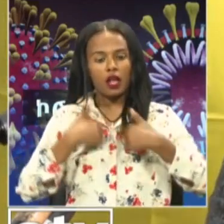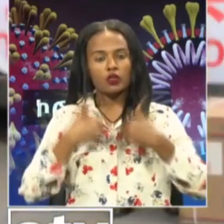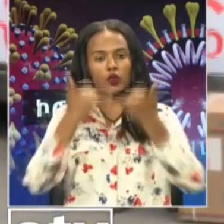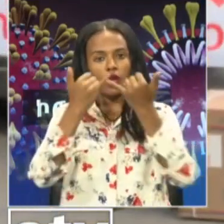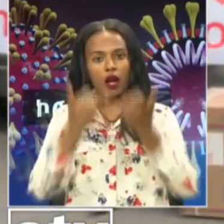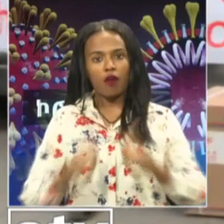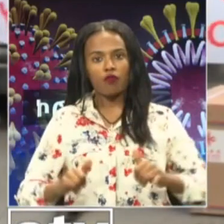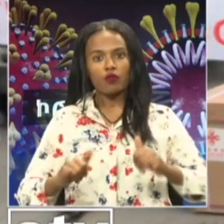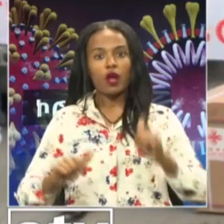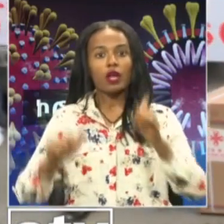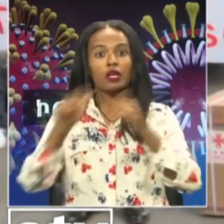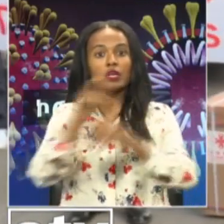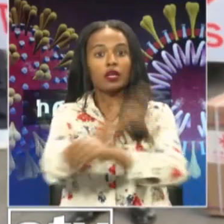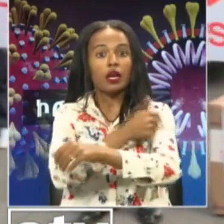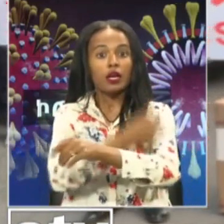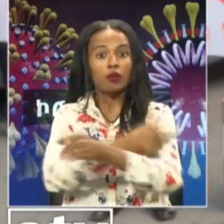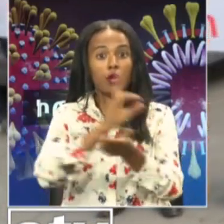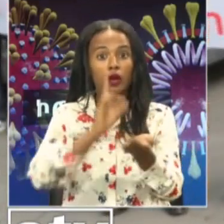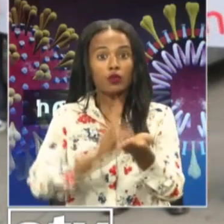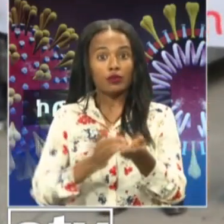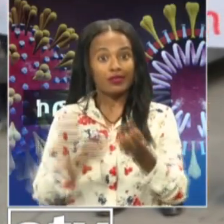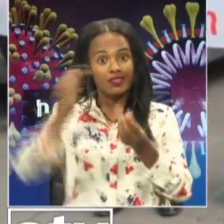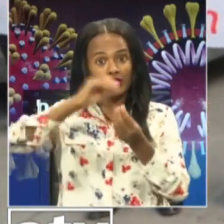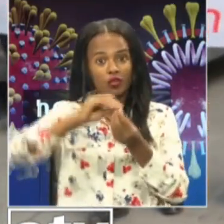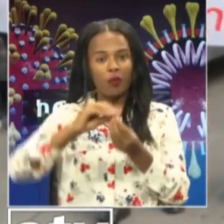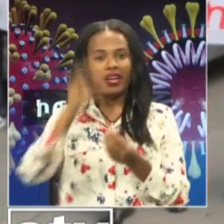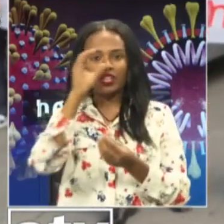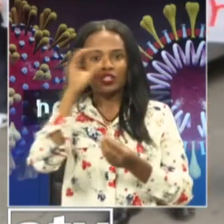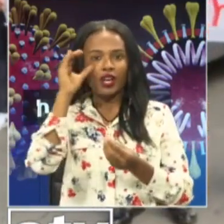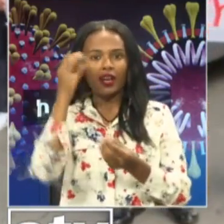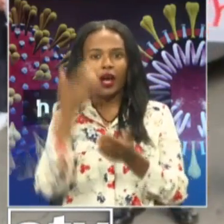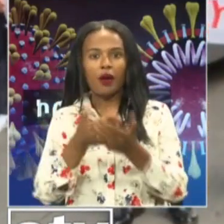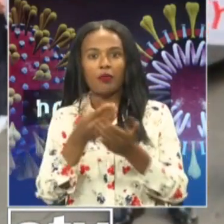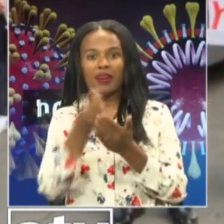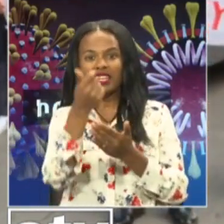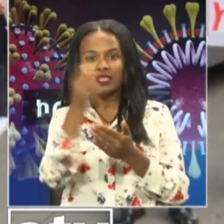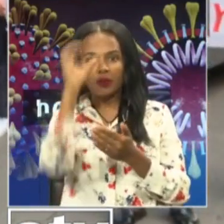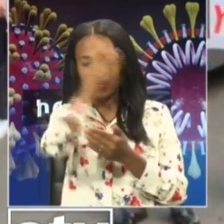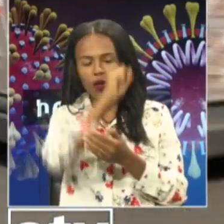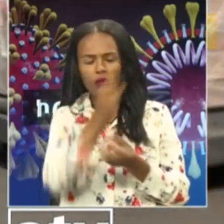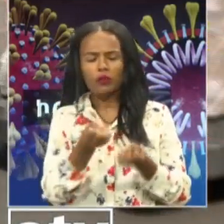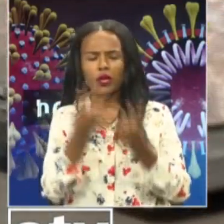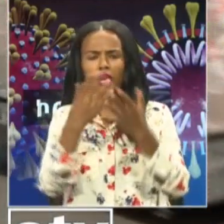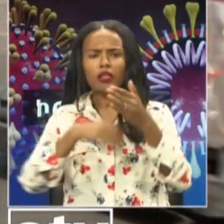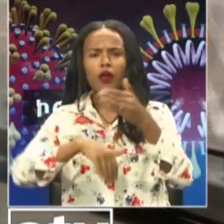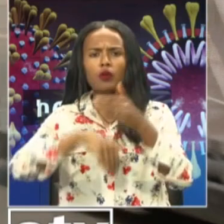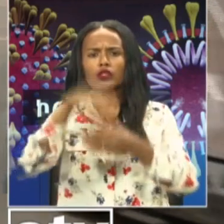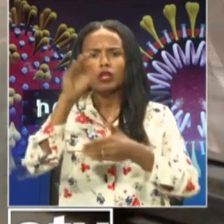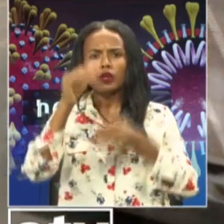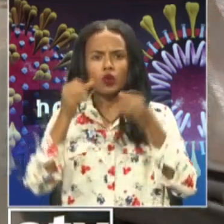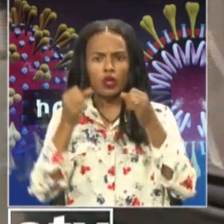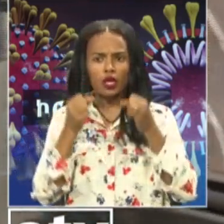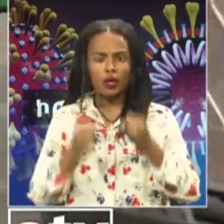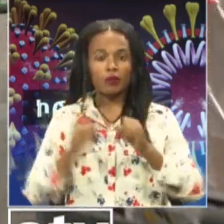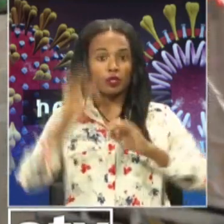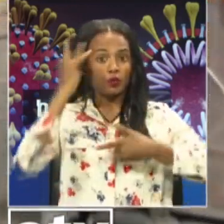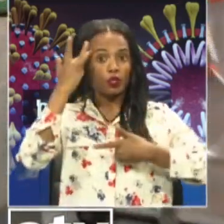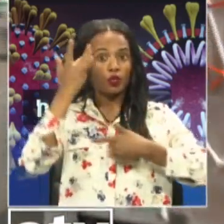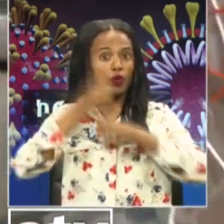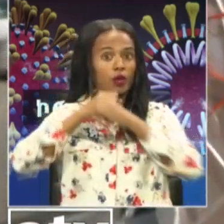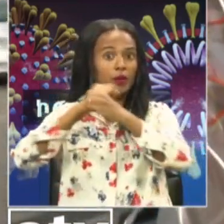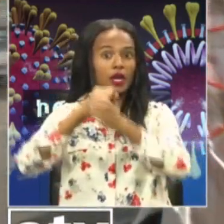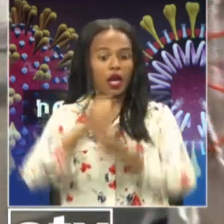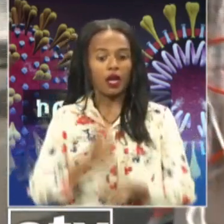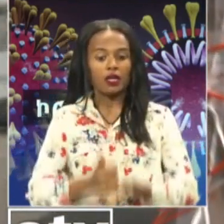ያካፍሉናል። ከሕክምና ዶክተሮቿ ባሻገር ቻይና በገንዘብ ቢገመት በርካታ ወጪ ሊያስወጣ የሚችል በሽታውን